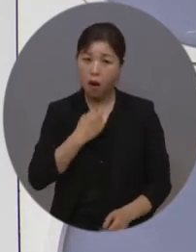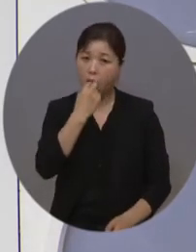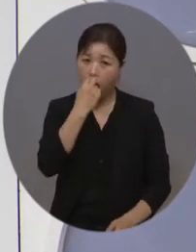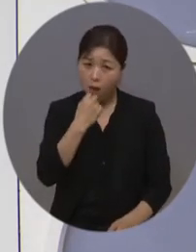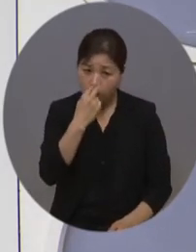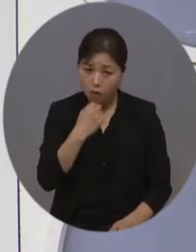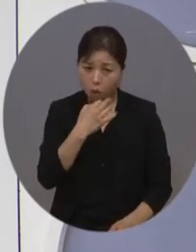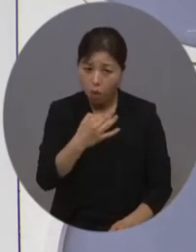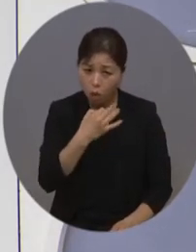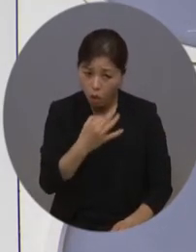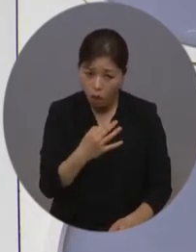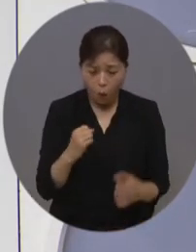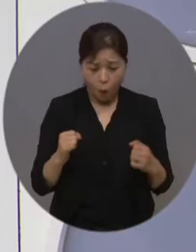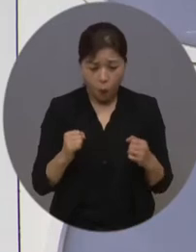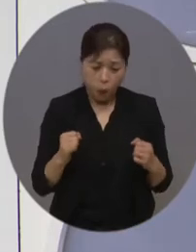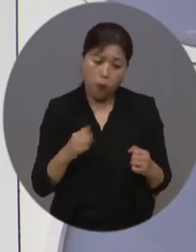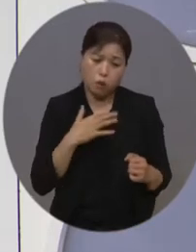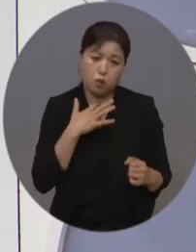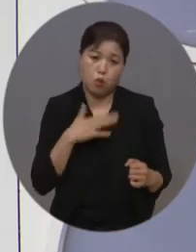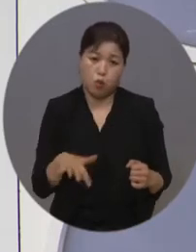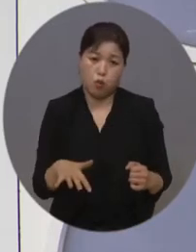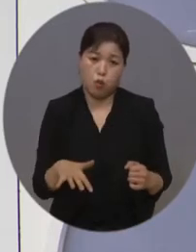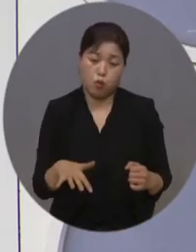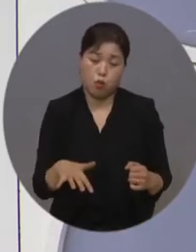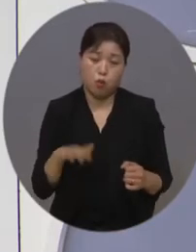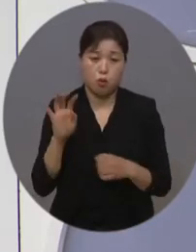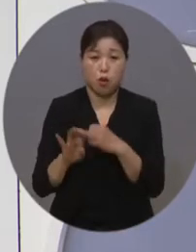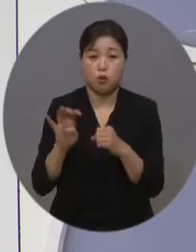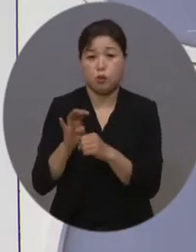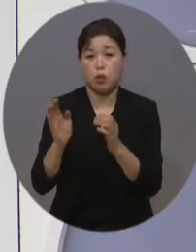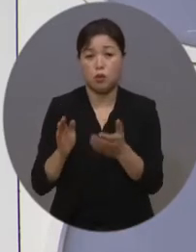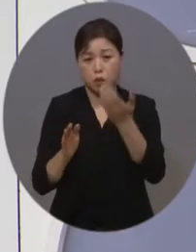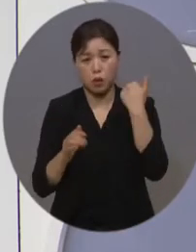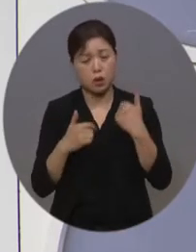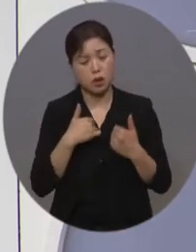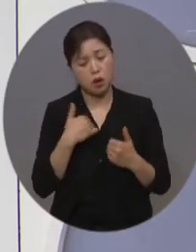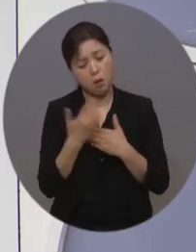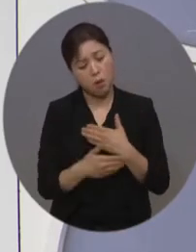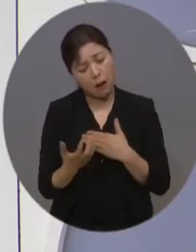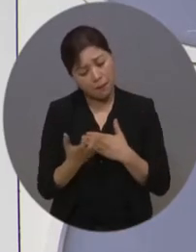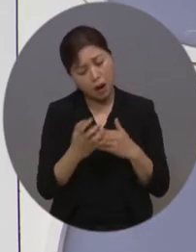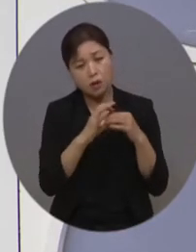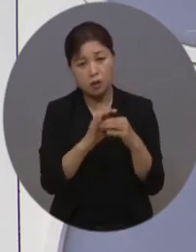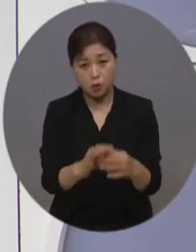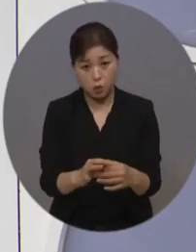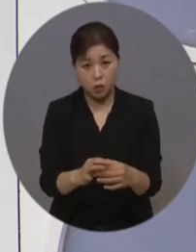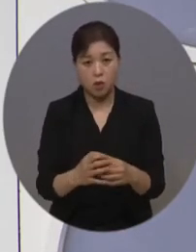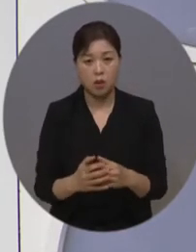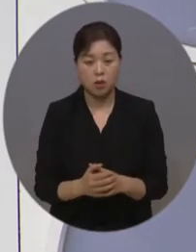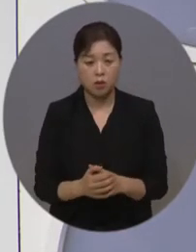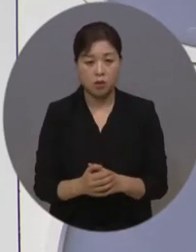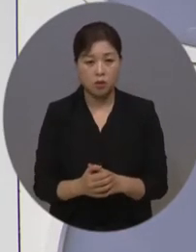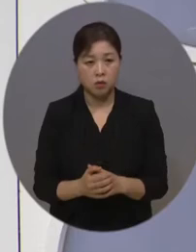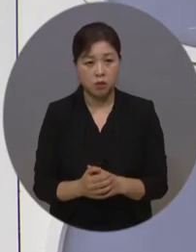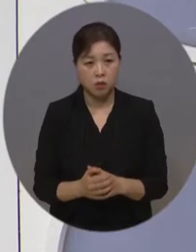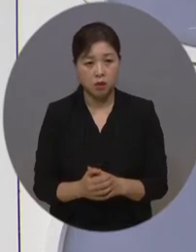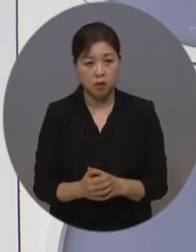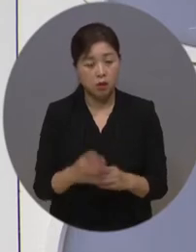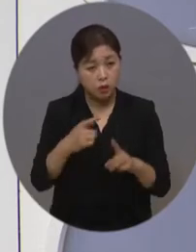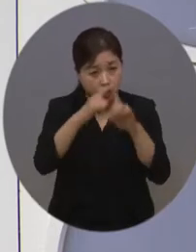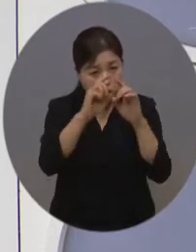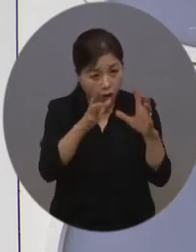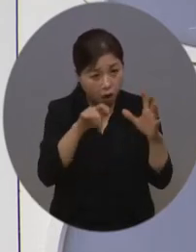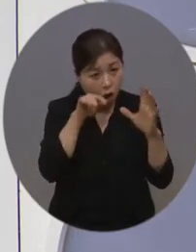한번 해본 적이 없으니 지난 40년 동안. 그전에 제가 자주 아팠습니다. 예. 근데 이걸 하고부터는 어떤 안 아픈 겁니다.